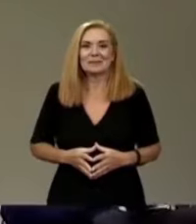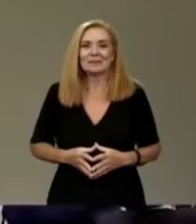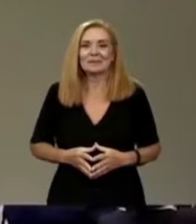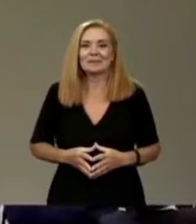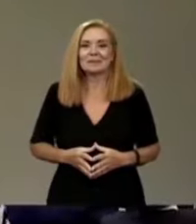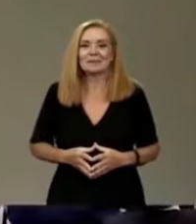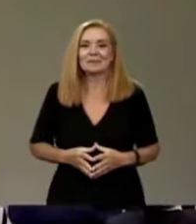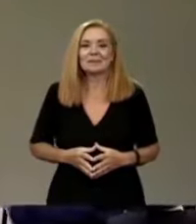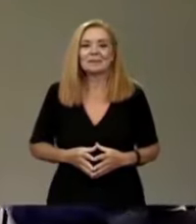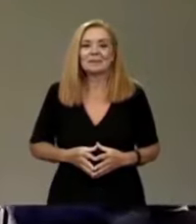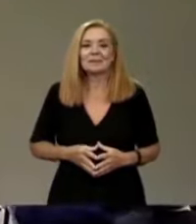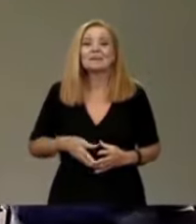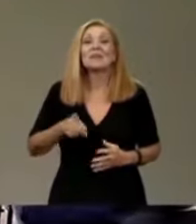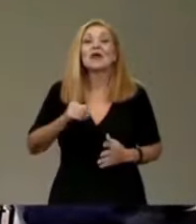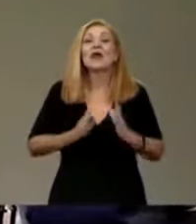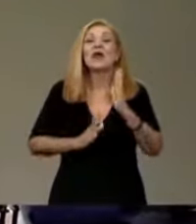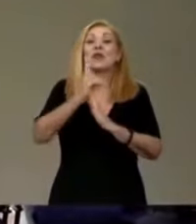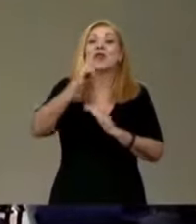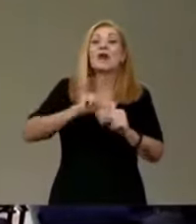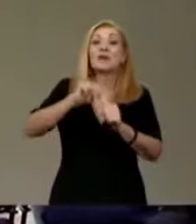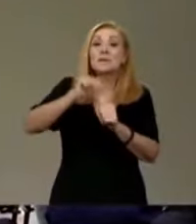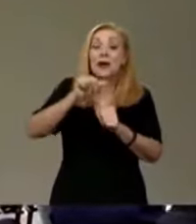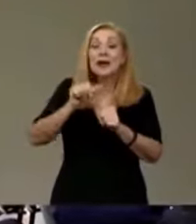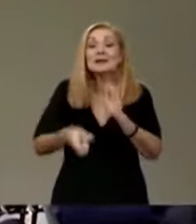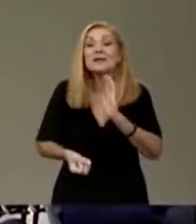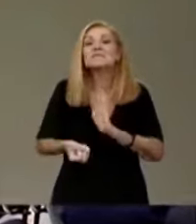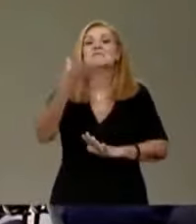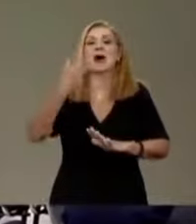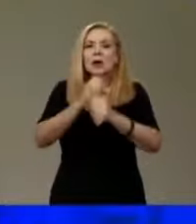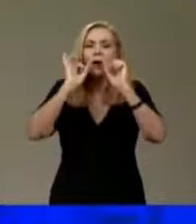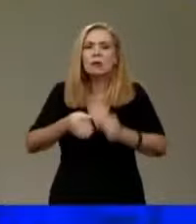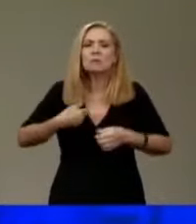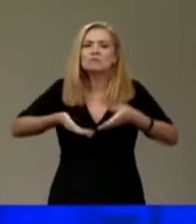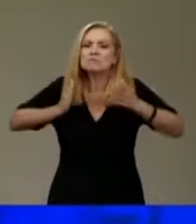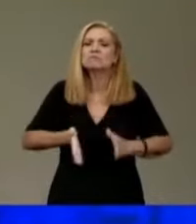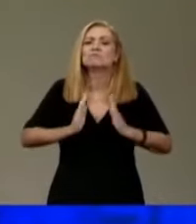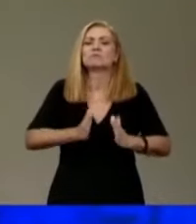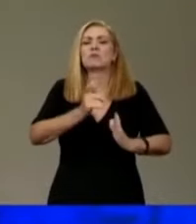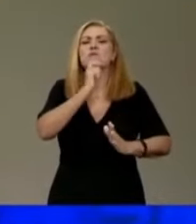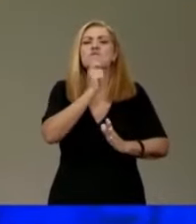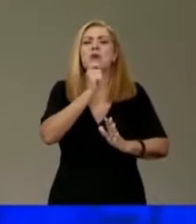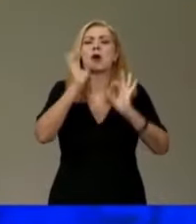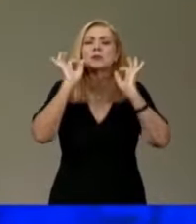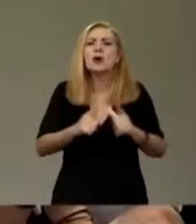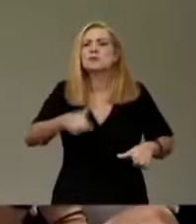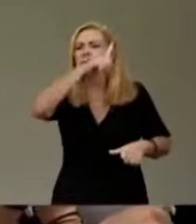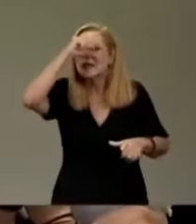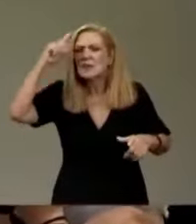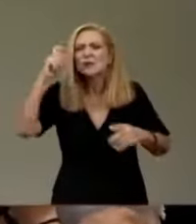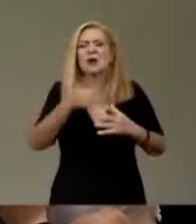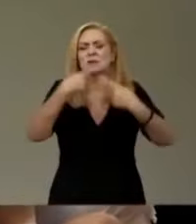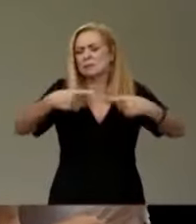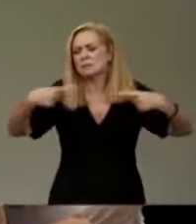Thessaloniki International Fair. He outlined 9 challenges for the government, including the convergence of public and private